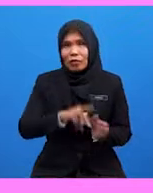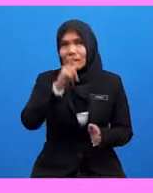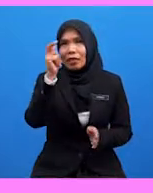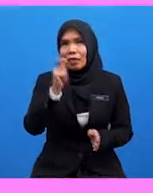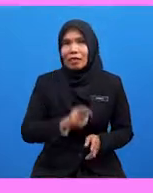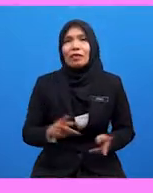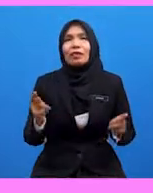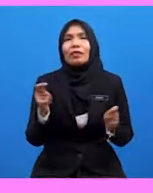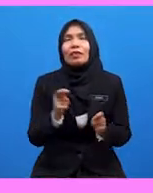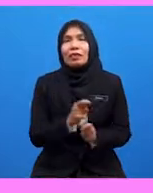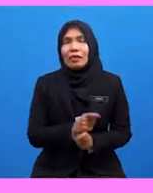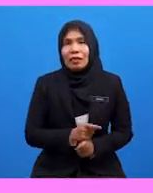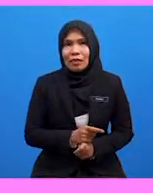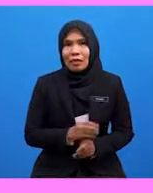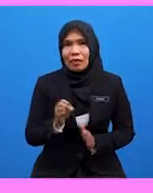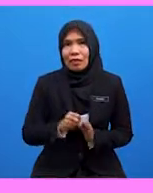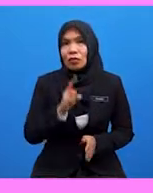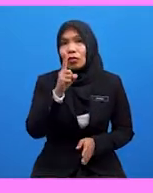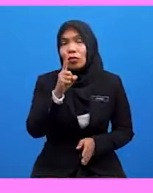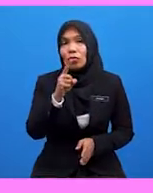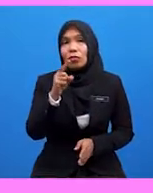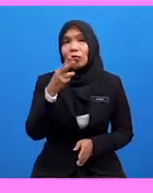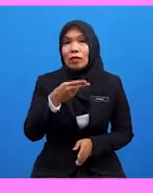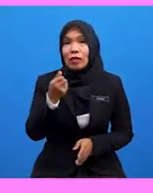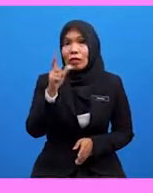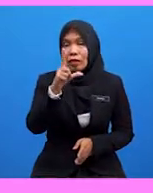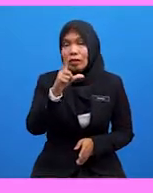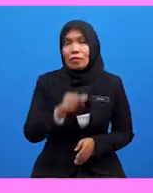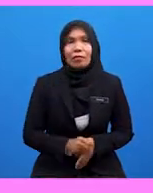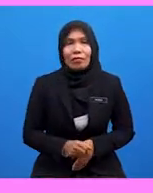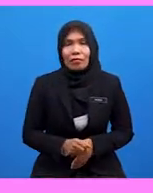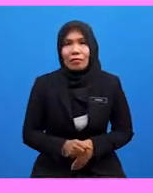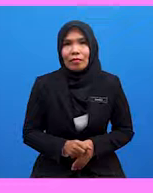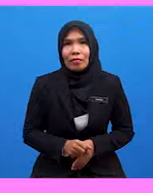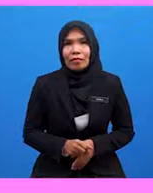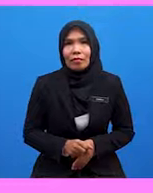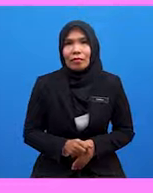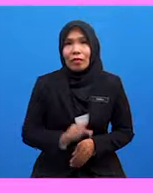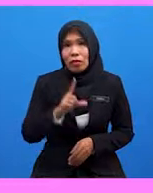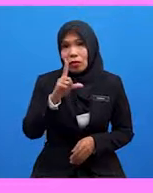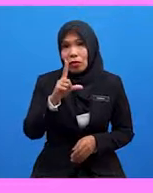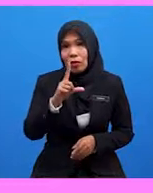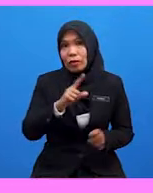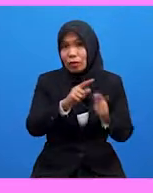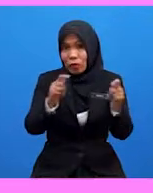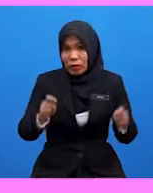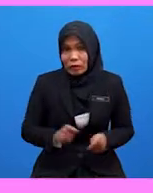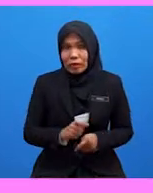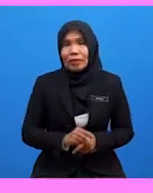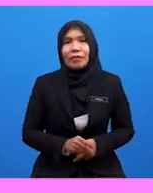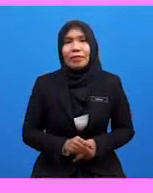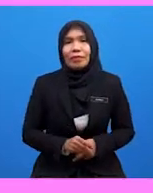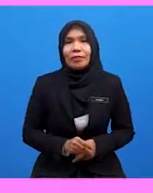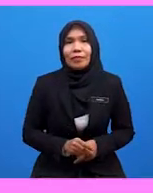atau mengemukakan soalan tentang lokasi, sebab, cara, jumlah atau urutan,